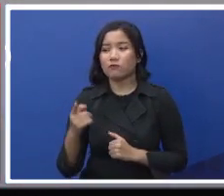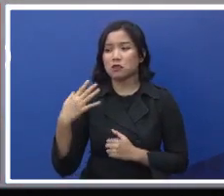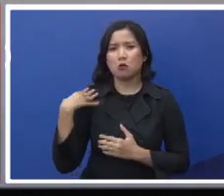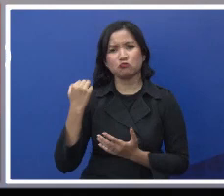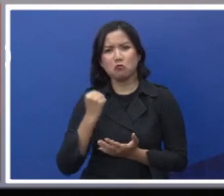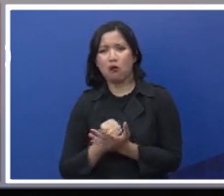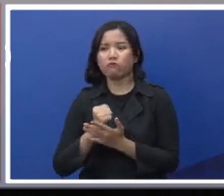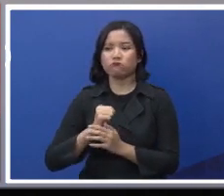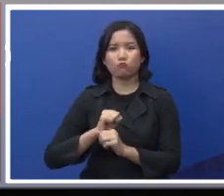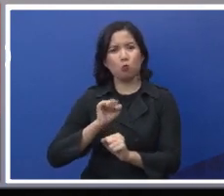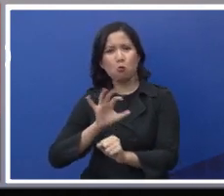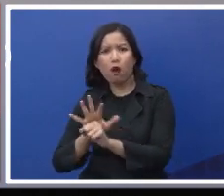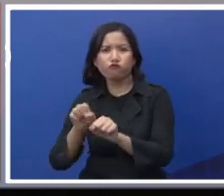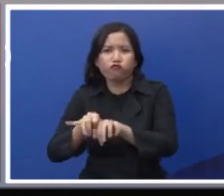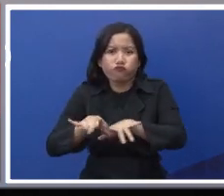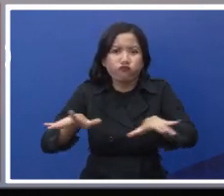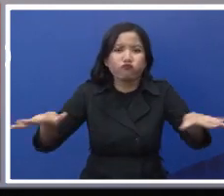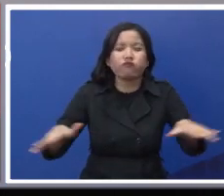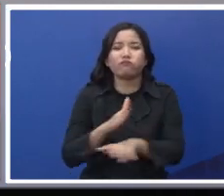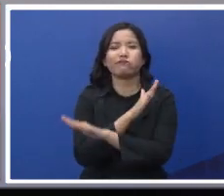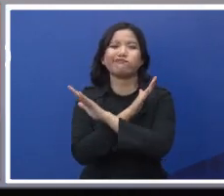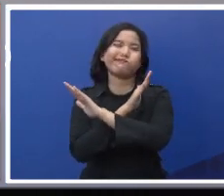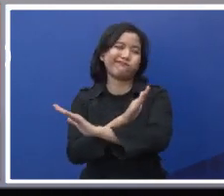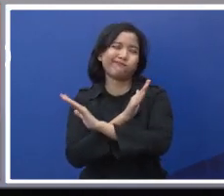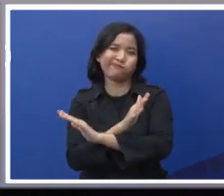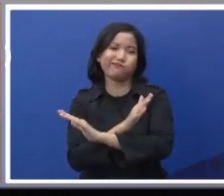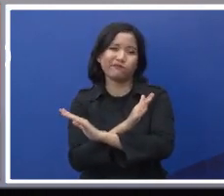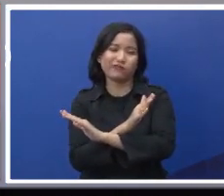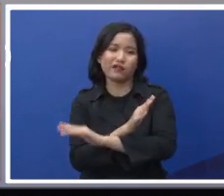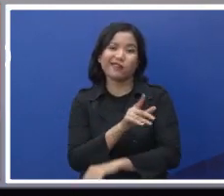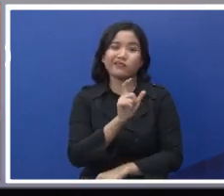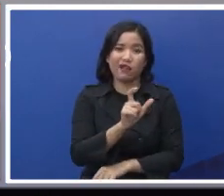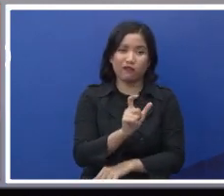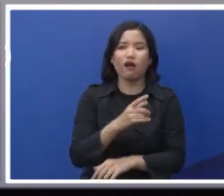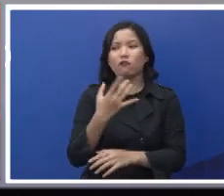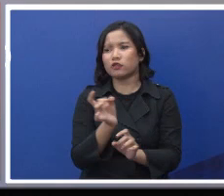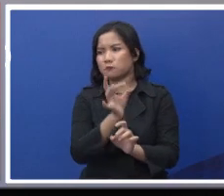rantai COVID-19 dengan berbagai instrumen keagamaan yang ada.